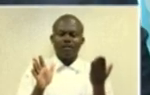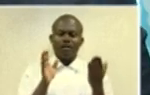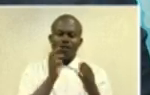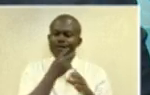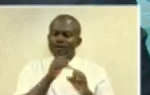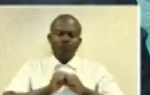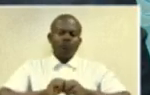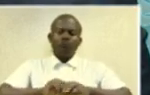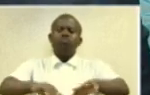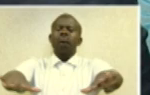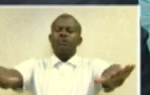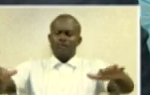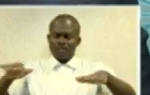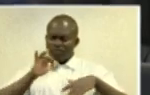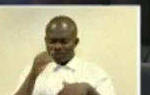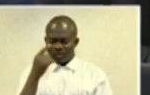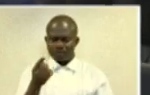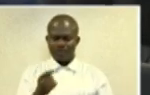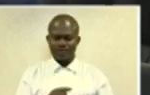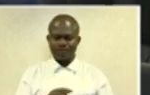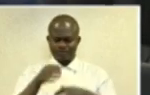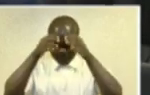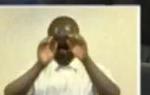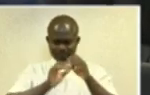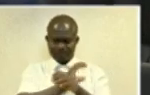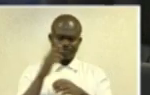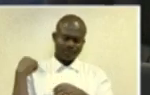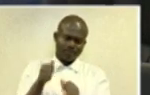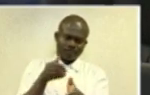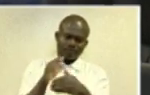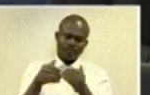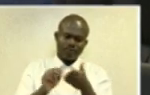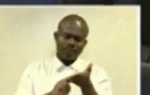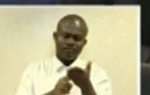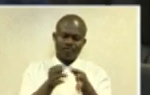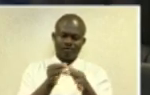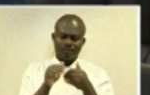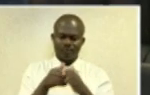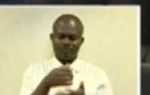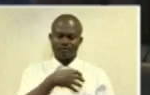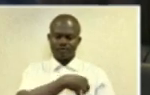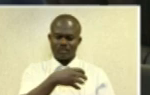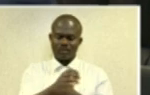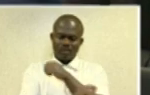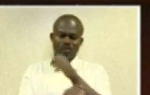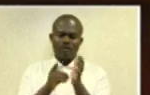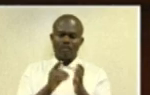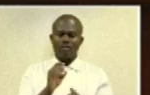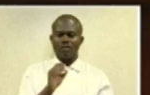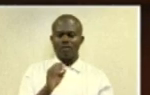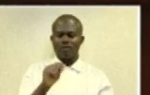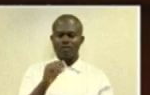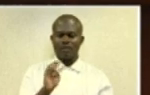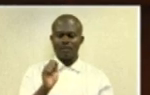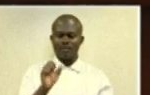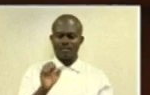amenekera mu butaka ntituyabone. Perezida wa komisiyo ishinzwe gukurikirana imikoreshereze y'imari n'umutungo by'igihugu Dr Ngabitsinze Jean